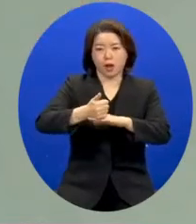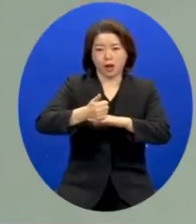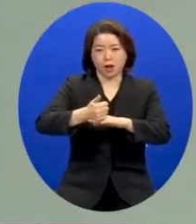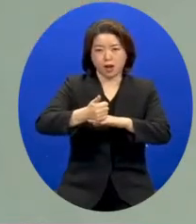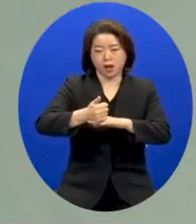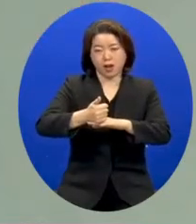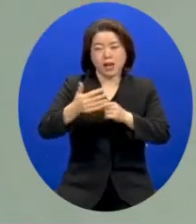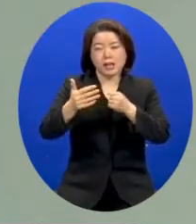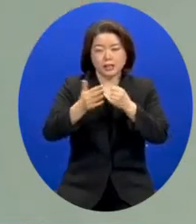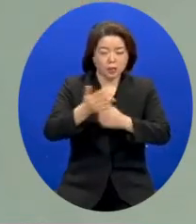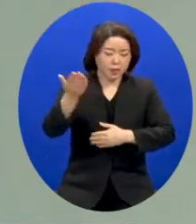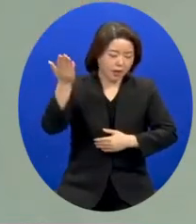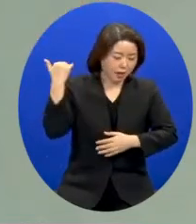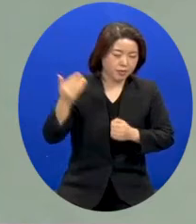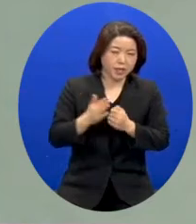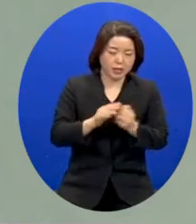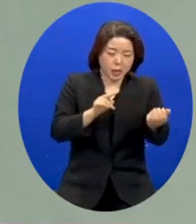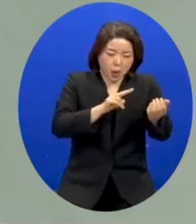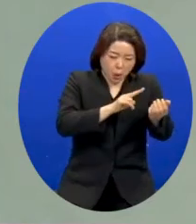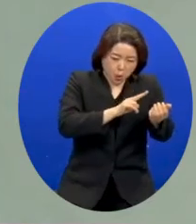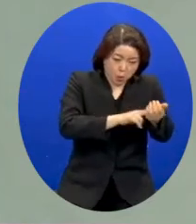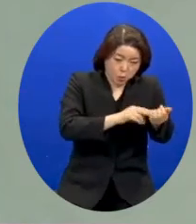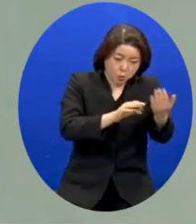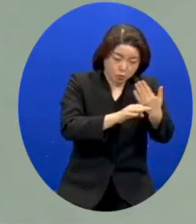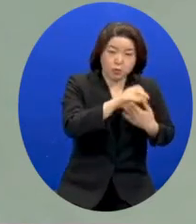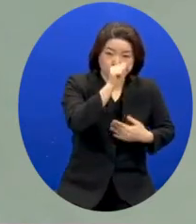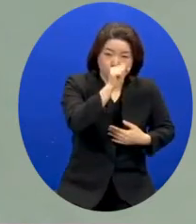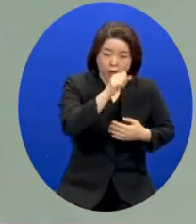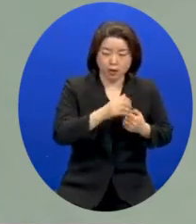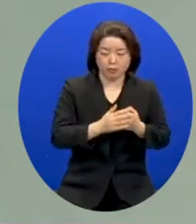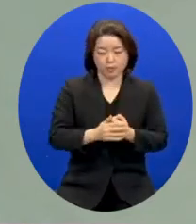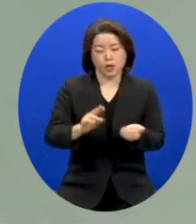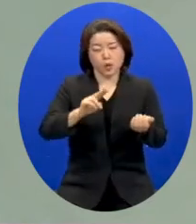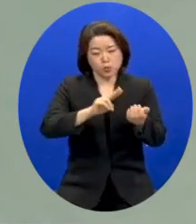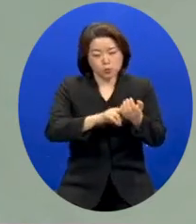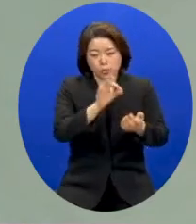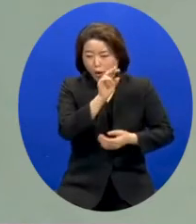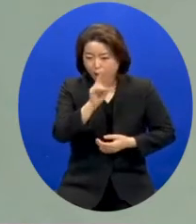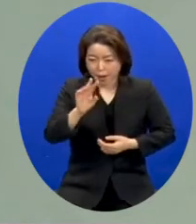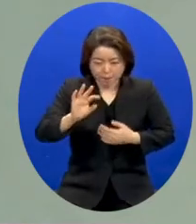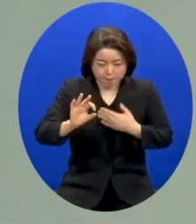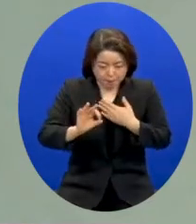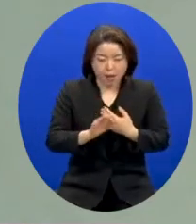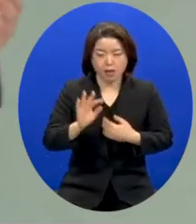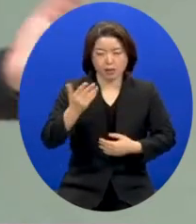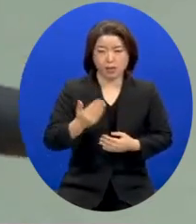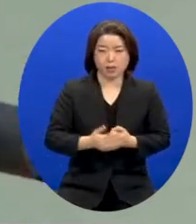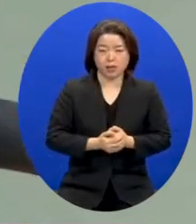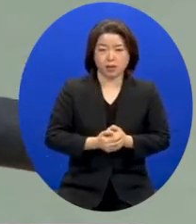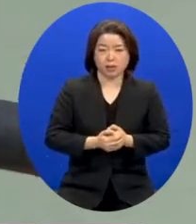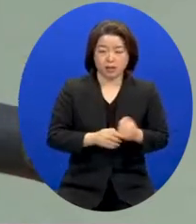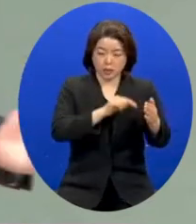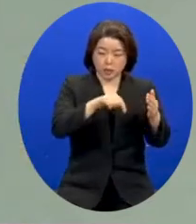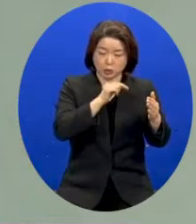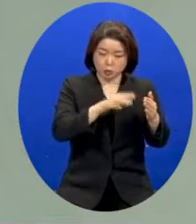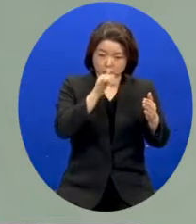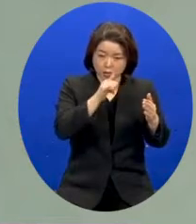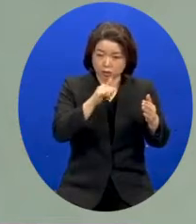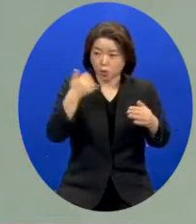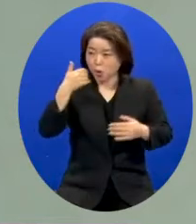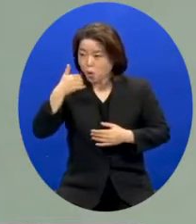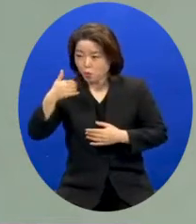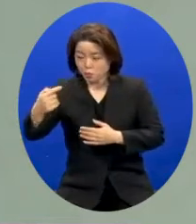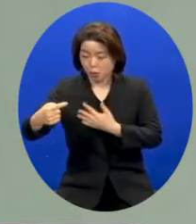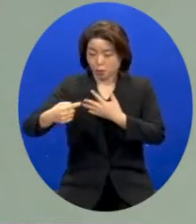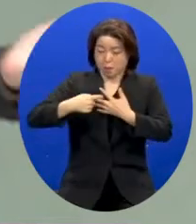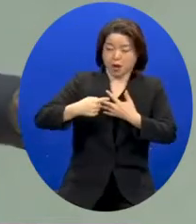그러니까 전에는 숨길수록 좋았어요. 숨겨야만 되었어요. 내 속에 있는 거 누가 알면 큰일 나요. 그런데